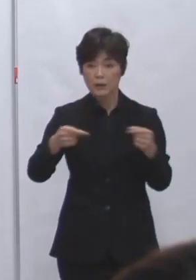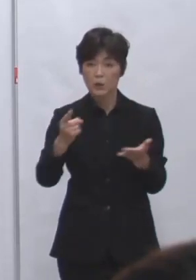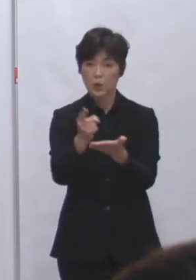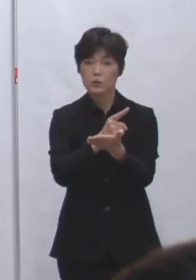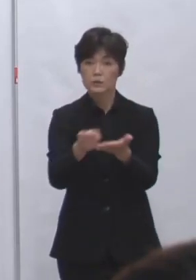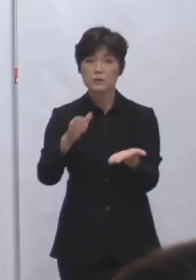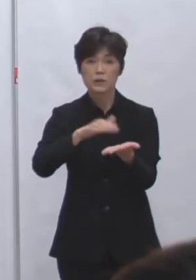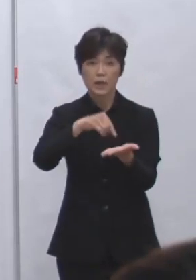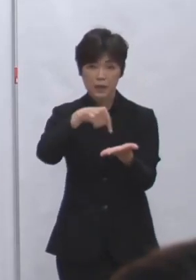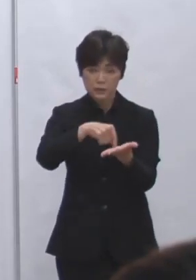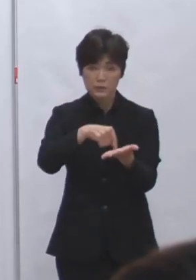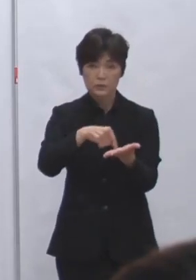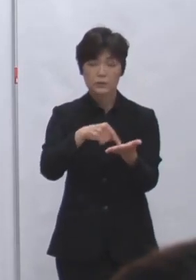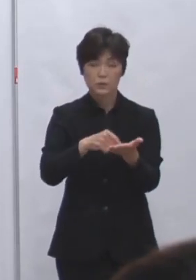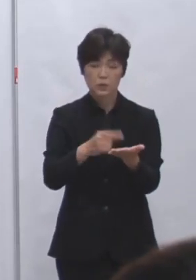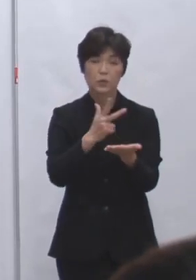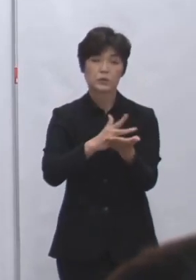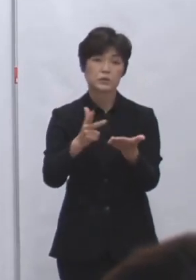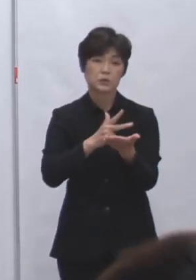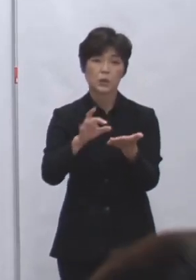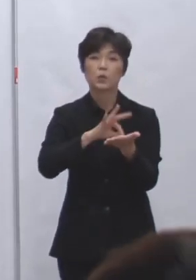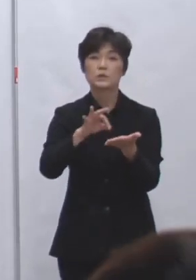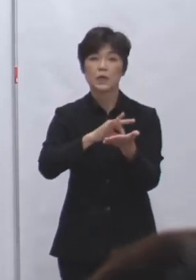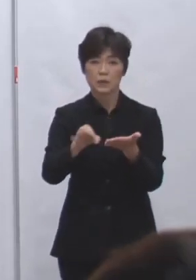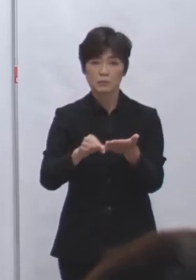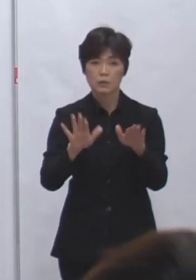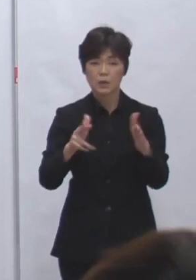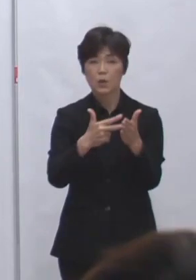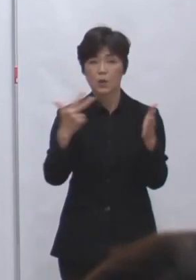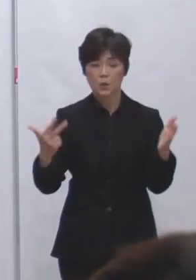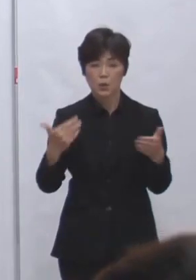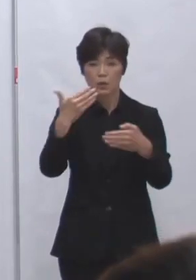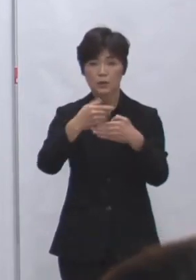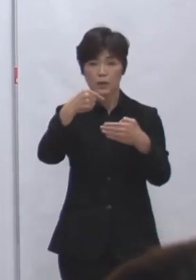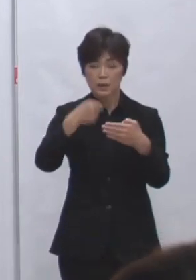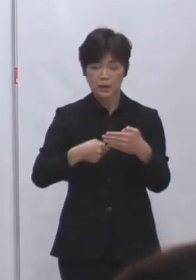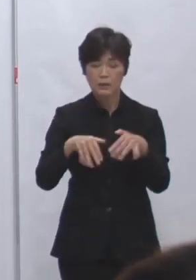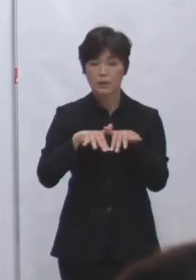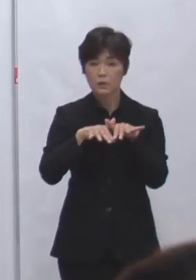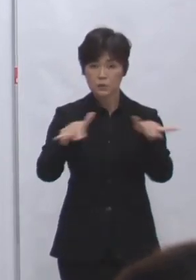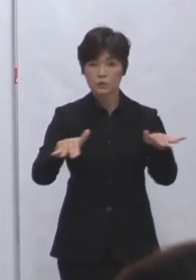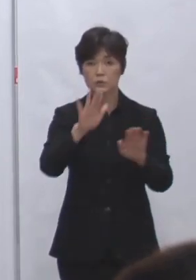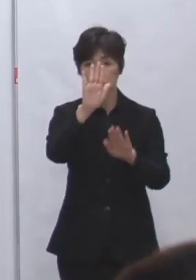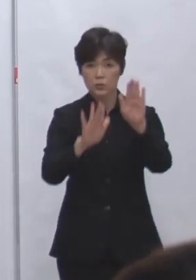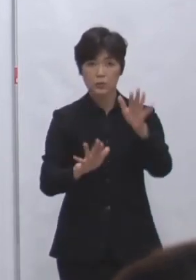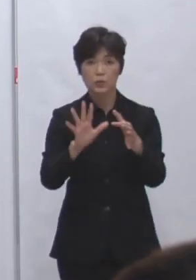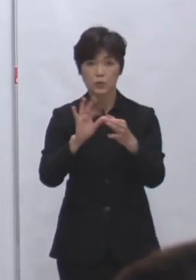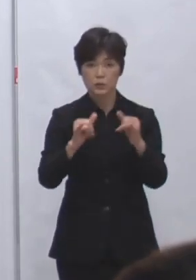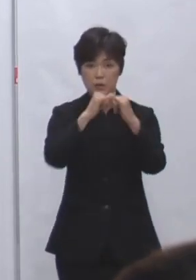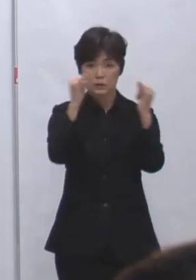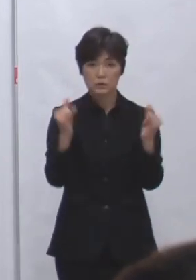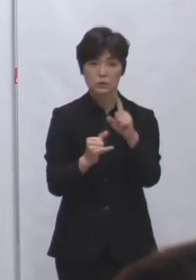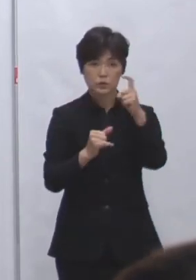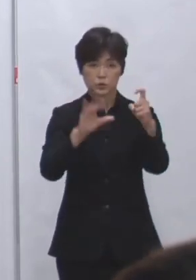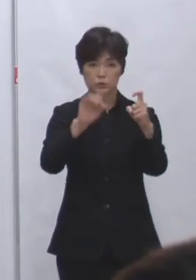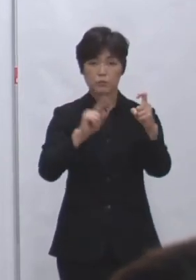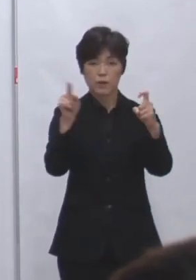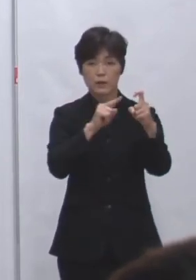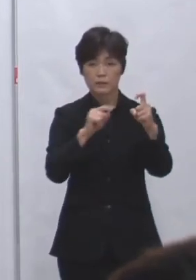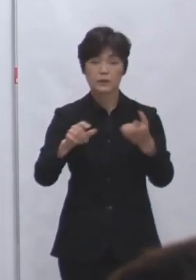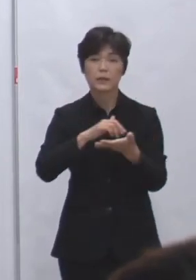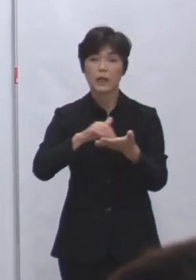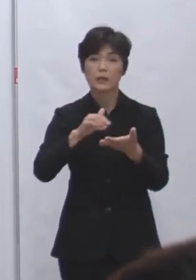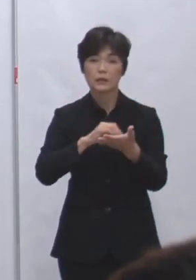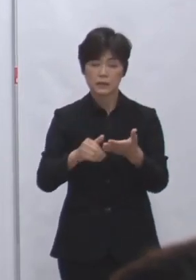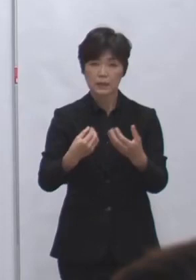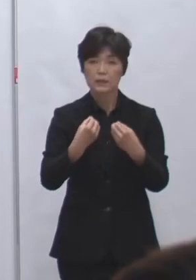あります。この資料でございます。今週の県内の感染状況につきましては、人口10万人あたりの